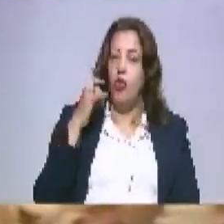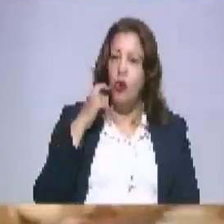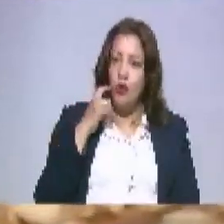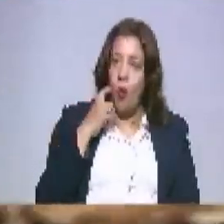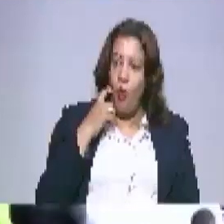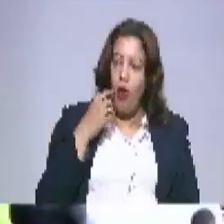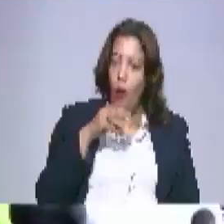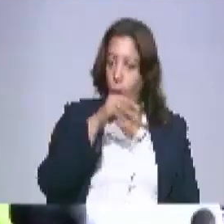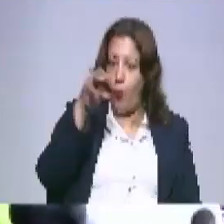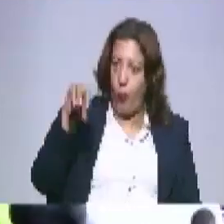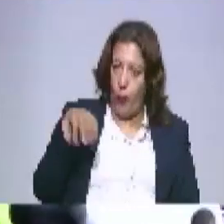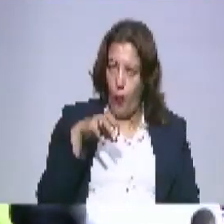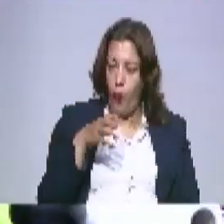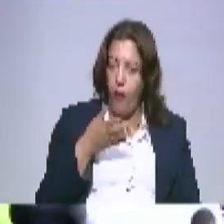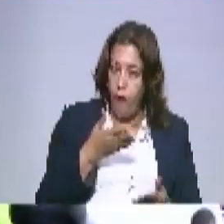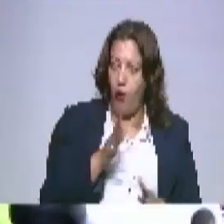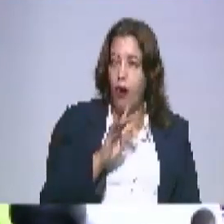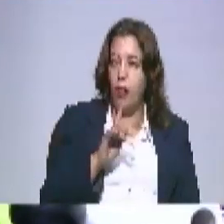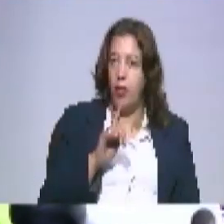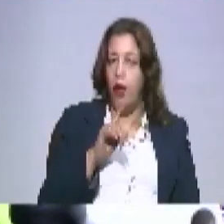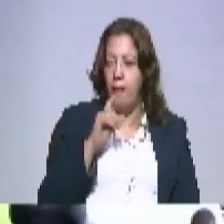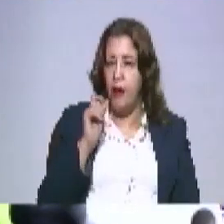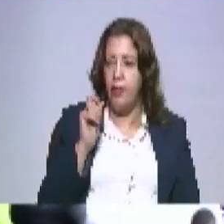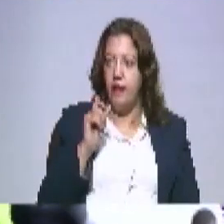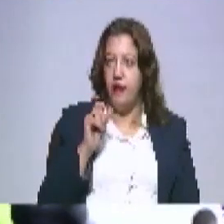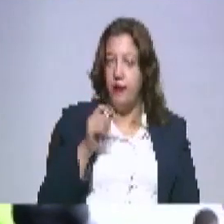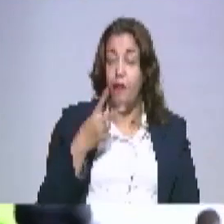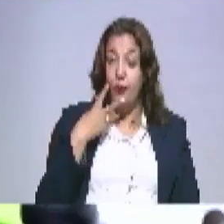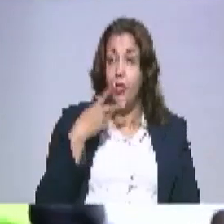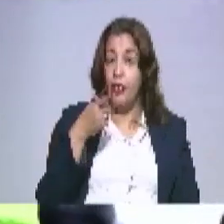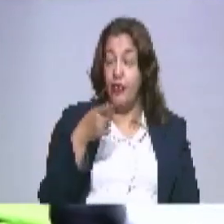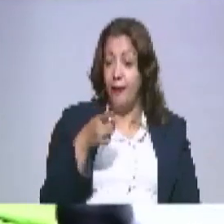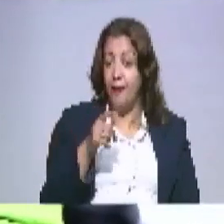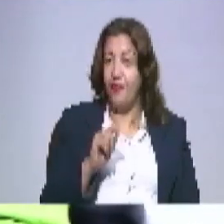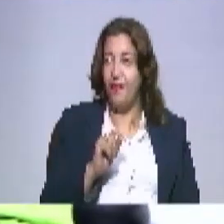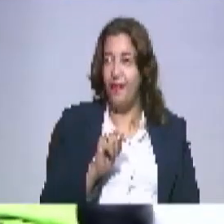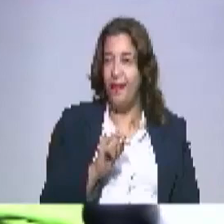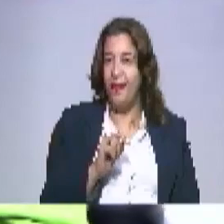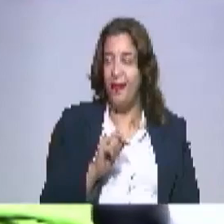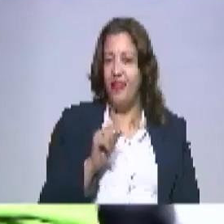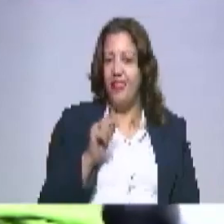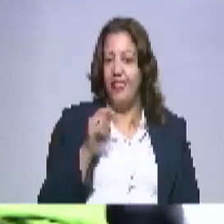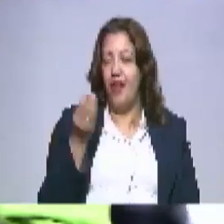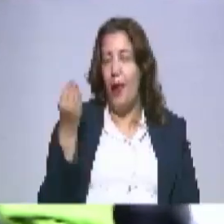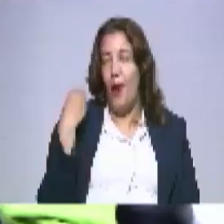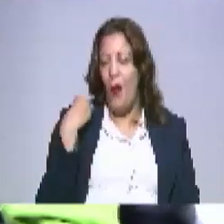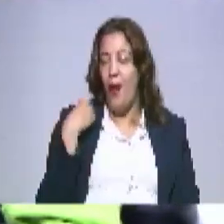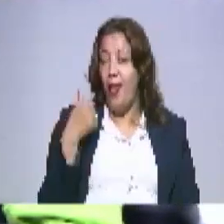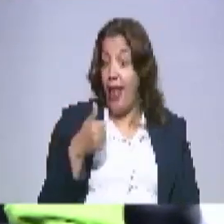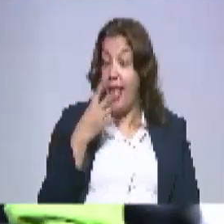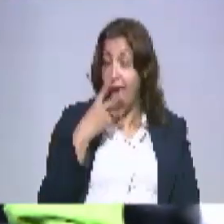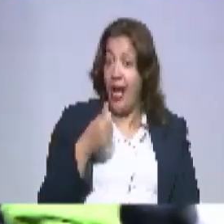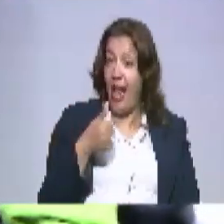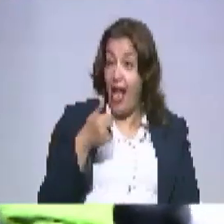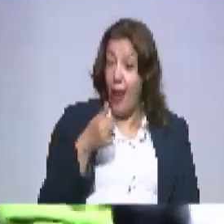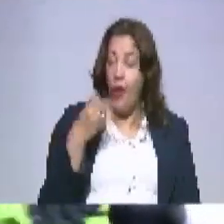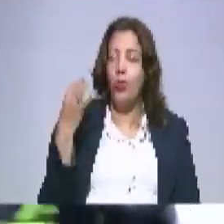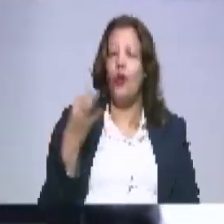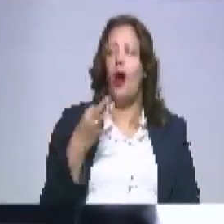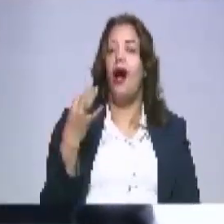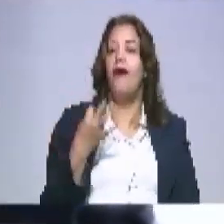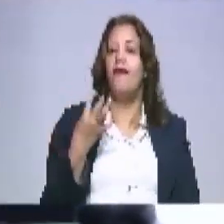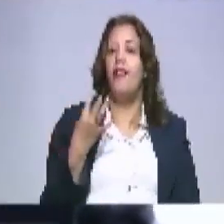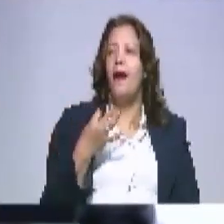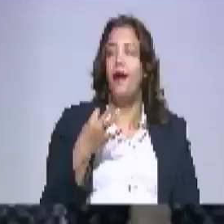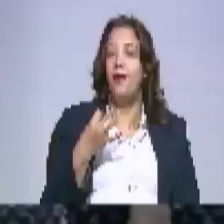هيبقى رائع جدا. اندرو صديقي وصديق البرنامج وصديق الحلقه، ايه الاخبار؟ بشكل جميل ولا نعمل ايه؟ انا عايزك بقى